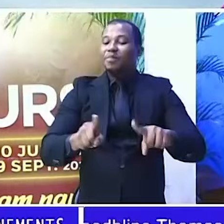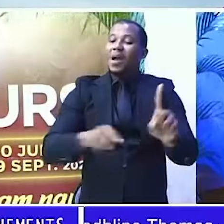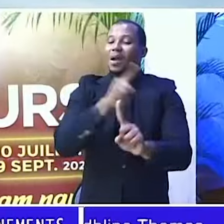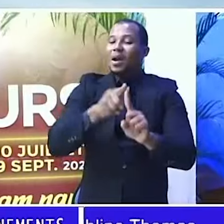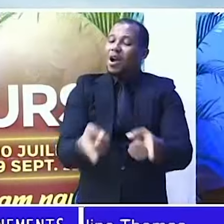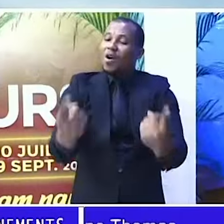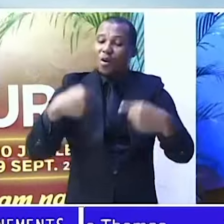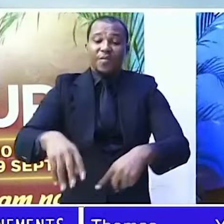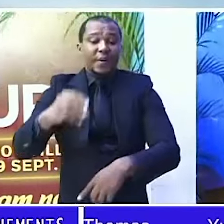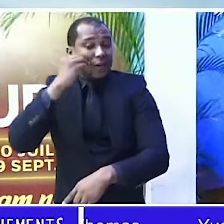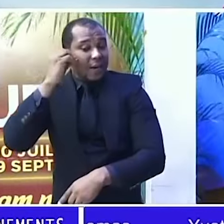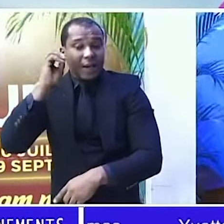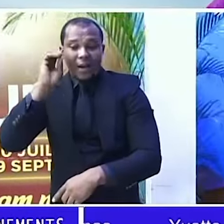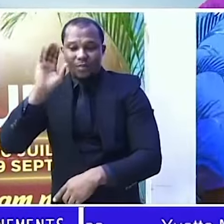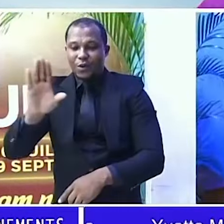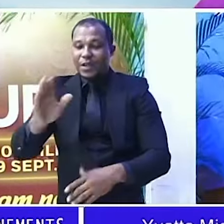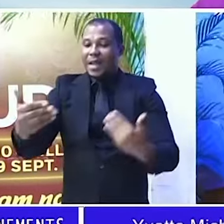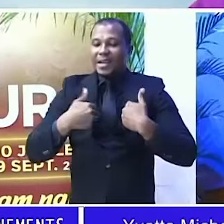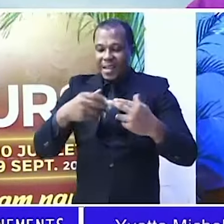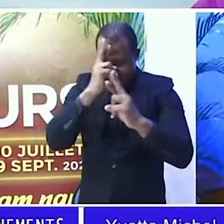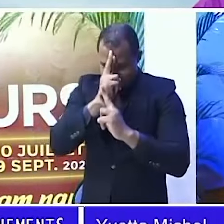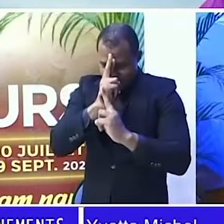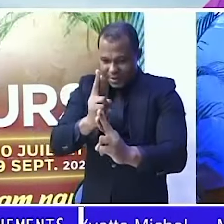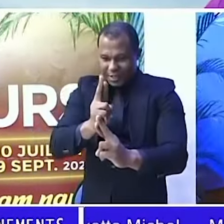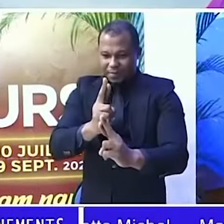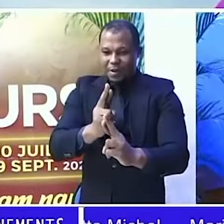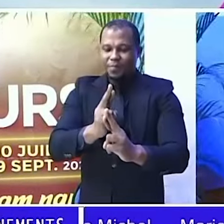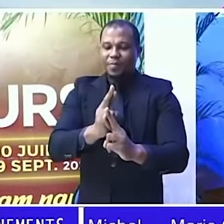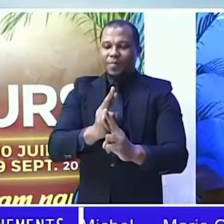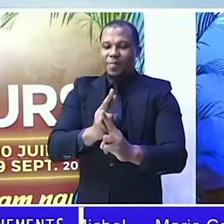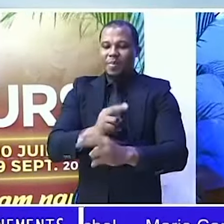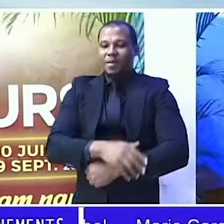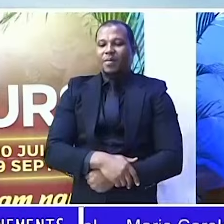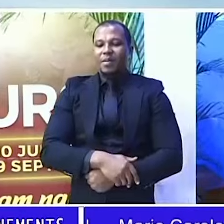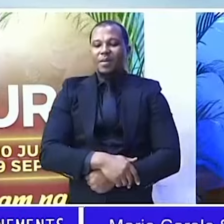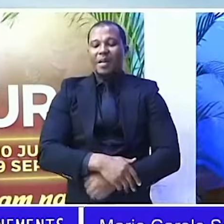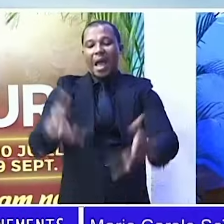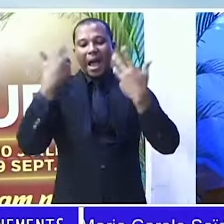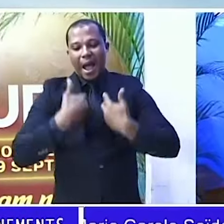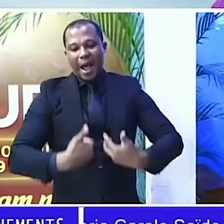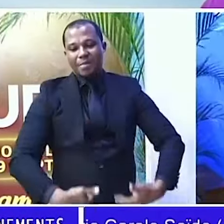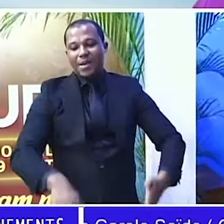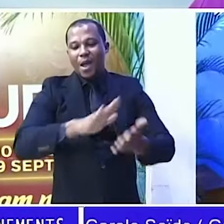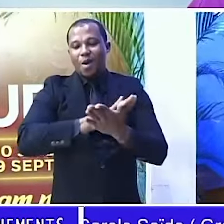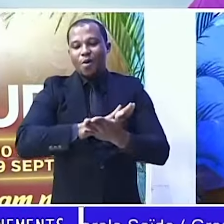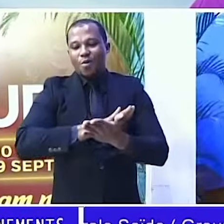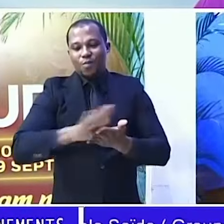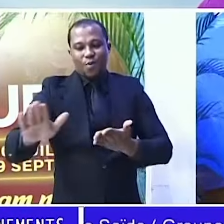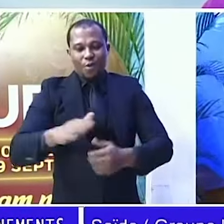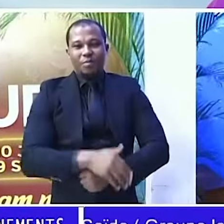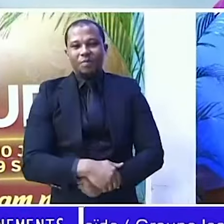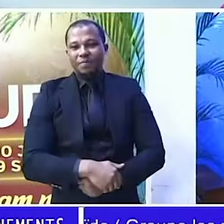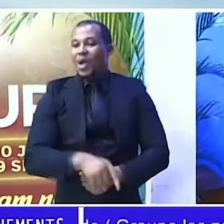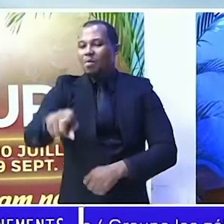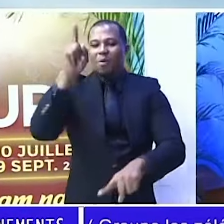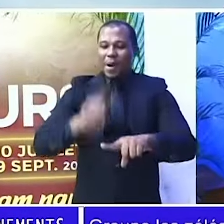hein. Un minimum de respect. Ou pas qu'à venir avec un jean comme ça. Ou pas qu'à venir un rad comme si